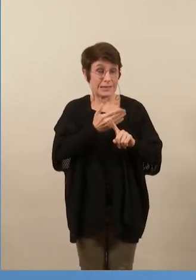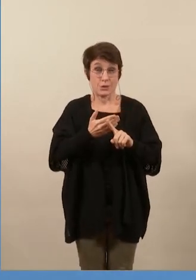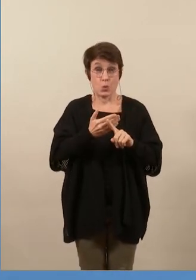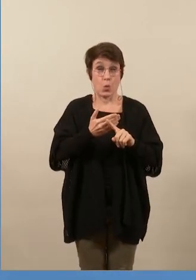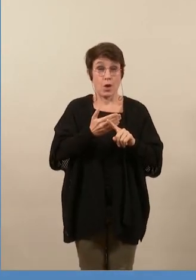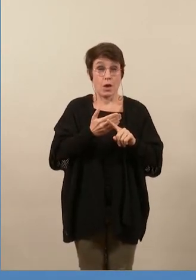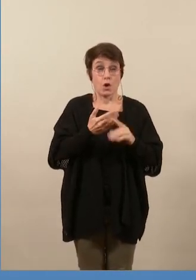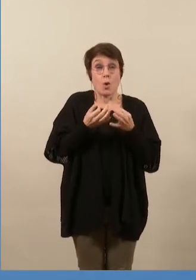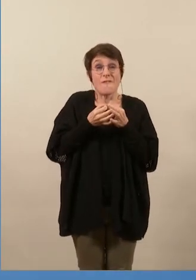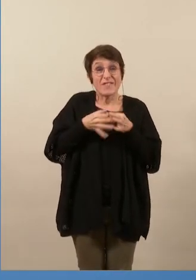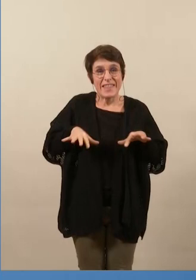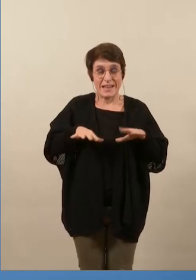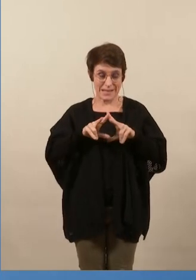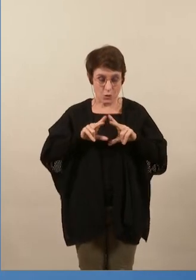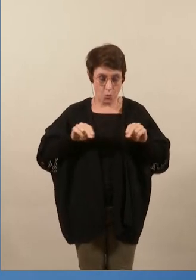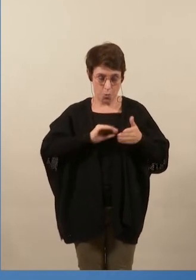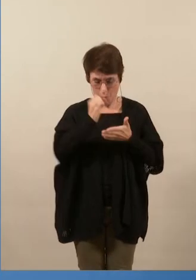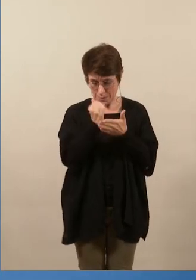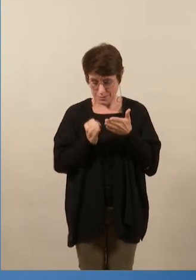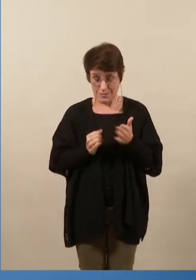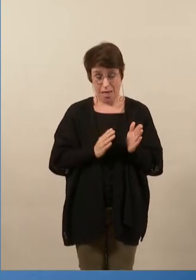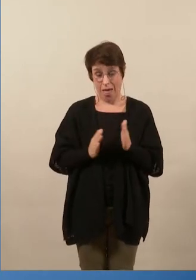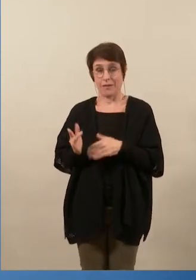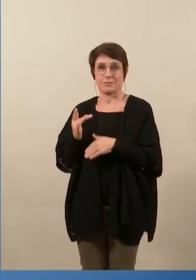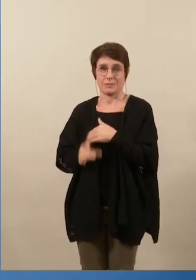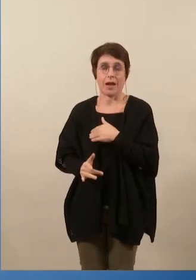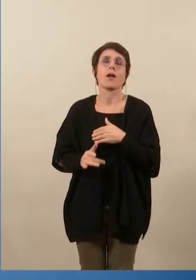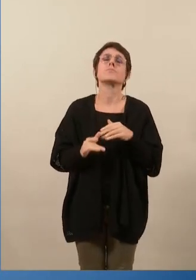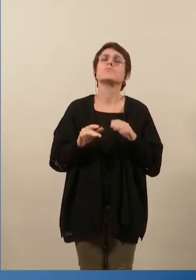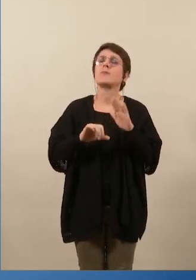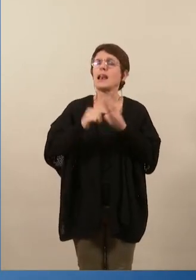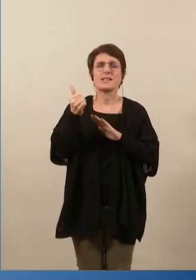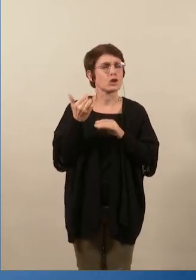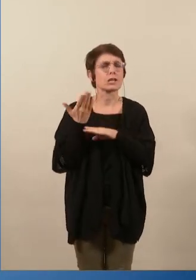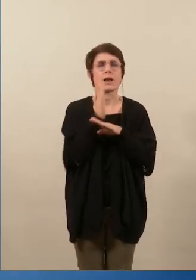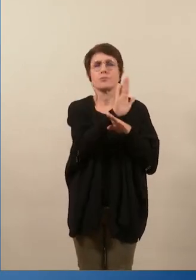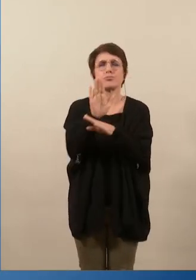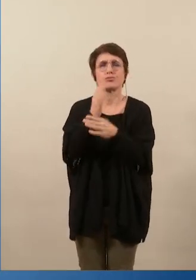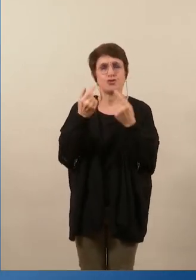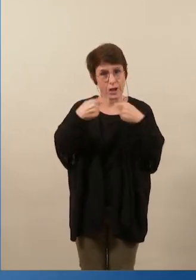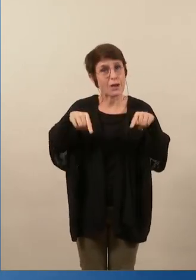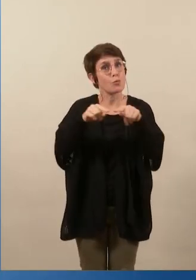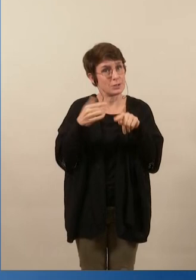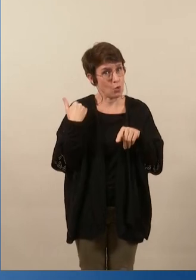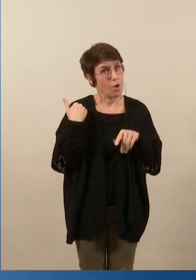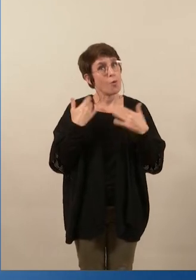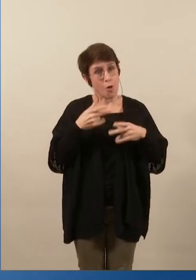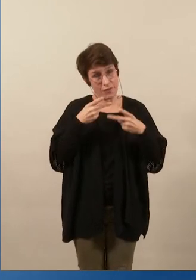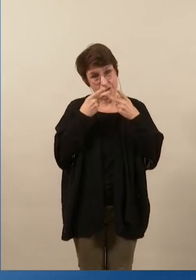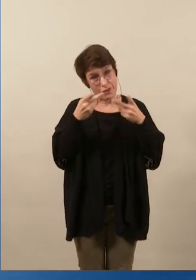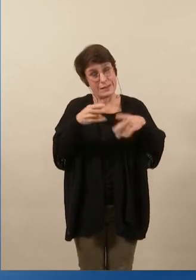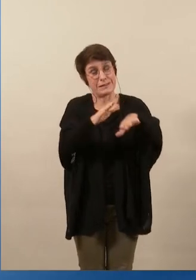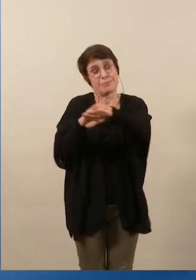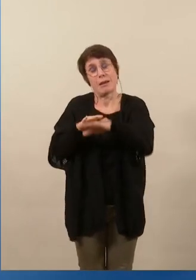document et non pas sur sa rédaction l'essentiel avait été évidemment présenté en commission d'ailleurs j'avais présenté mes excuses pour l'État assez